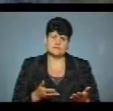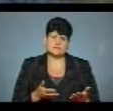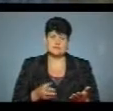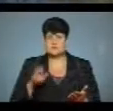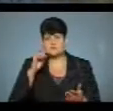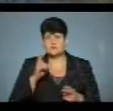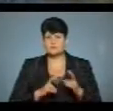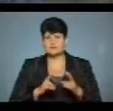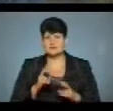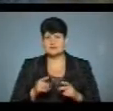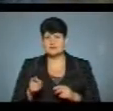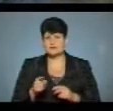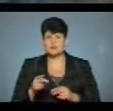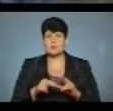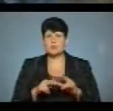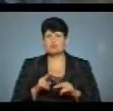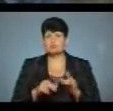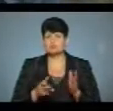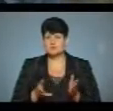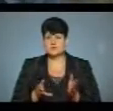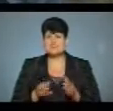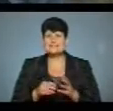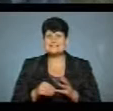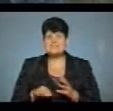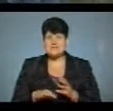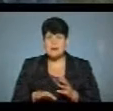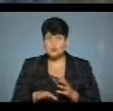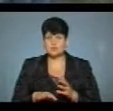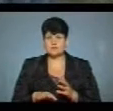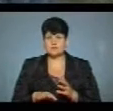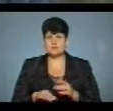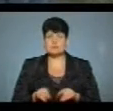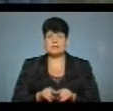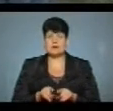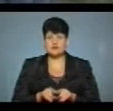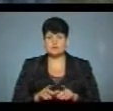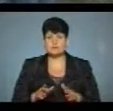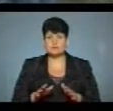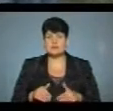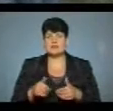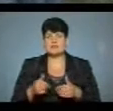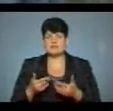комунальному підприємству «Тернопільбуд» землю, також